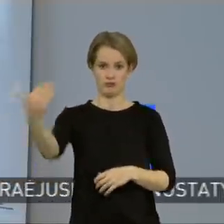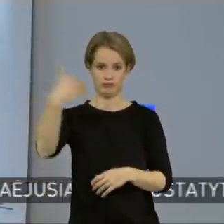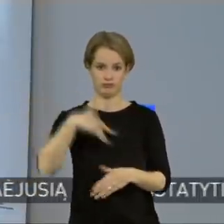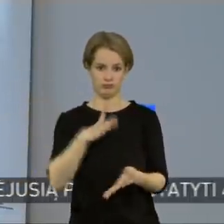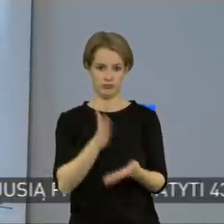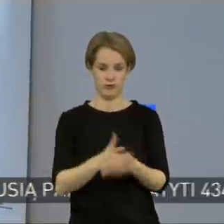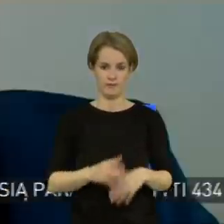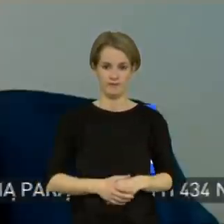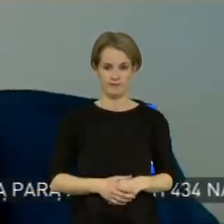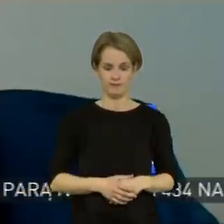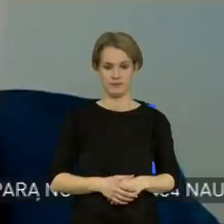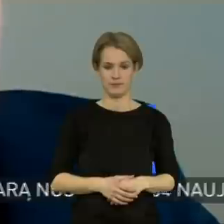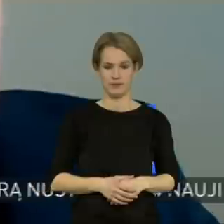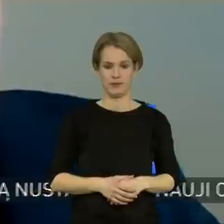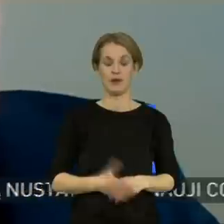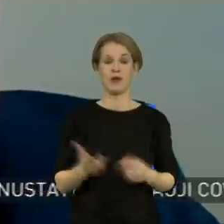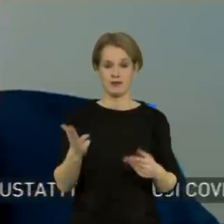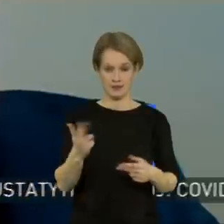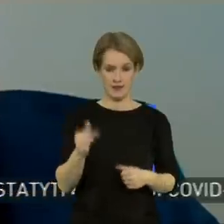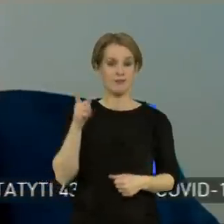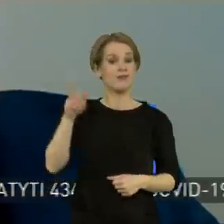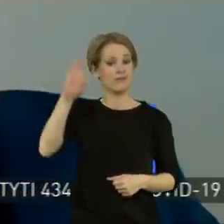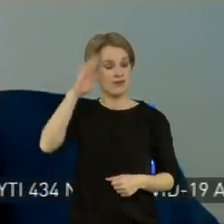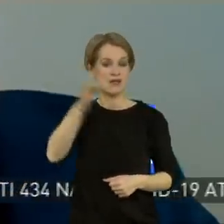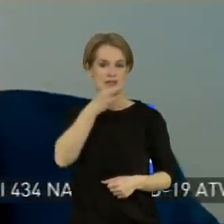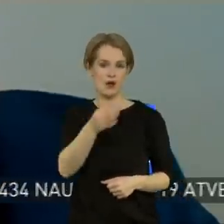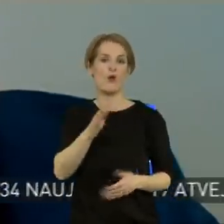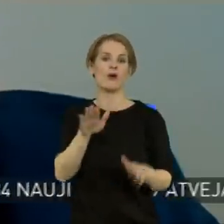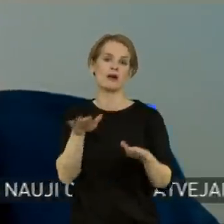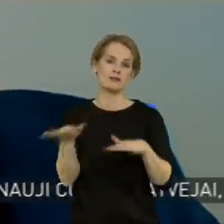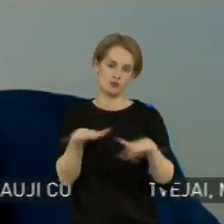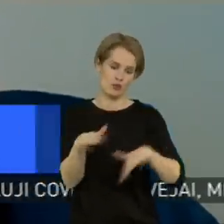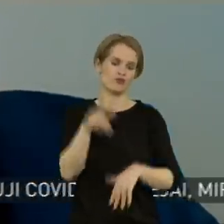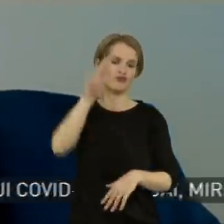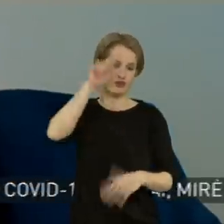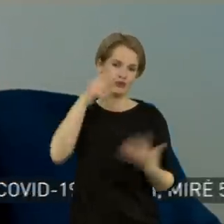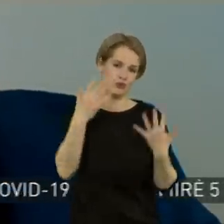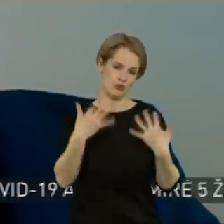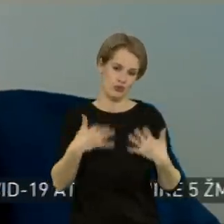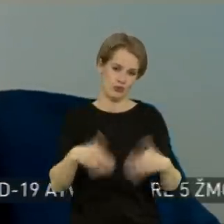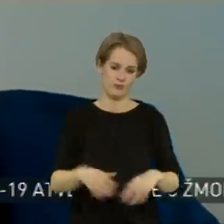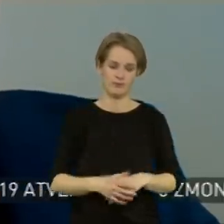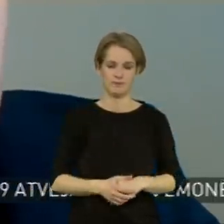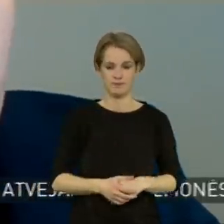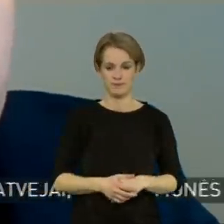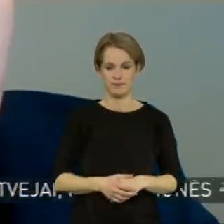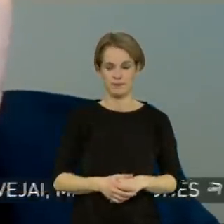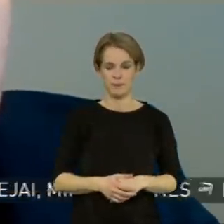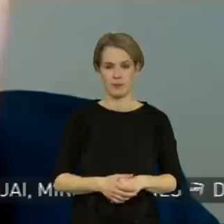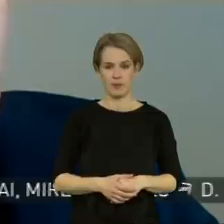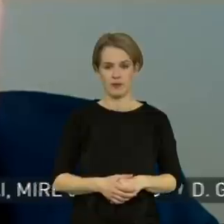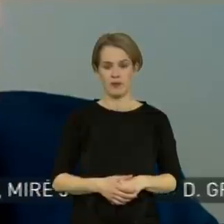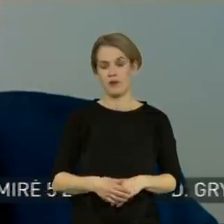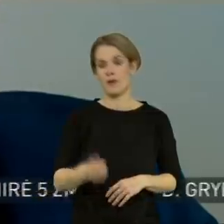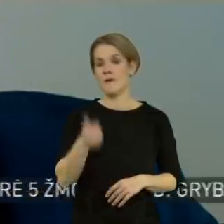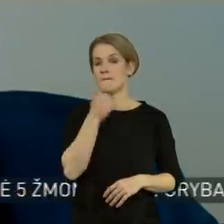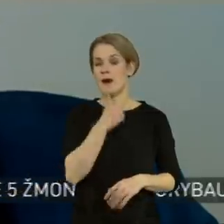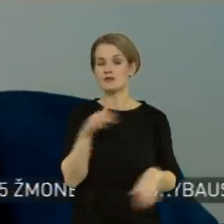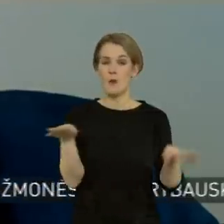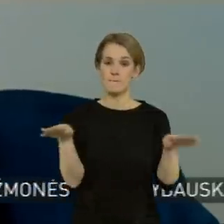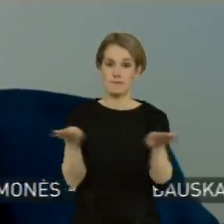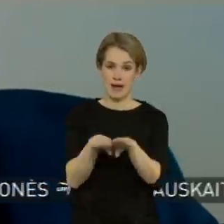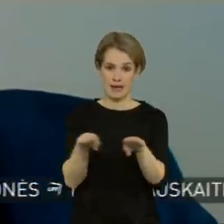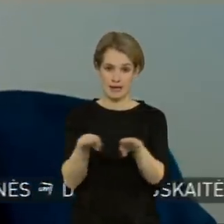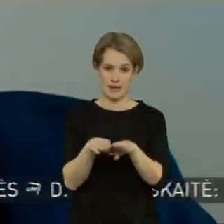padėtis žinoma. Tos funkcijos finansavimas jisai tikrai augo ir skirtumas, pavyzdžiui, palyginus